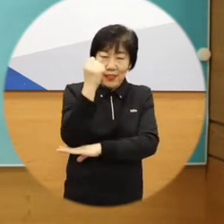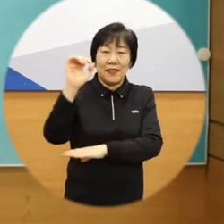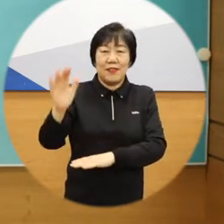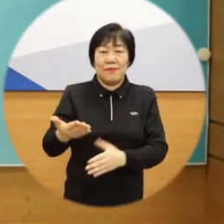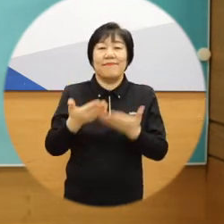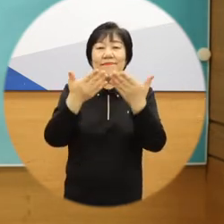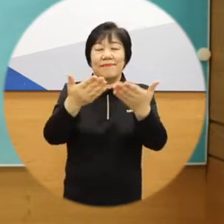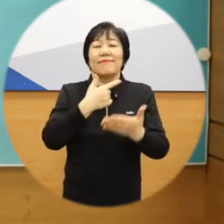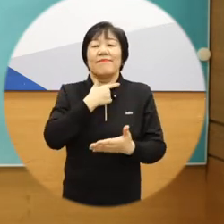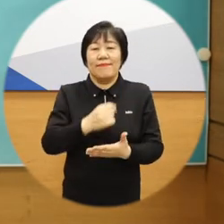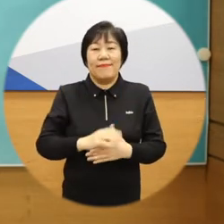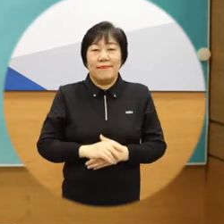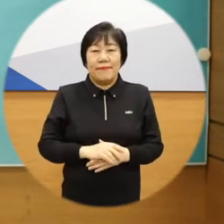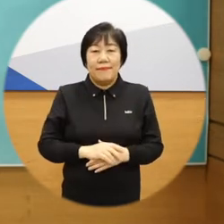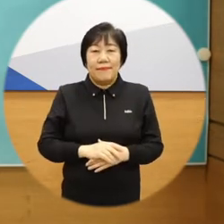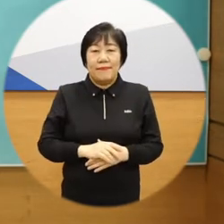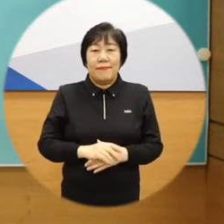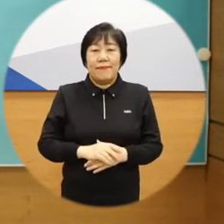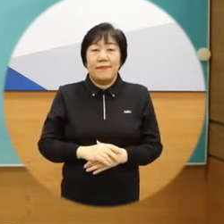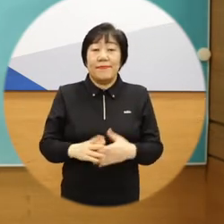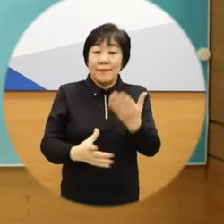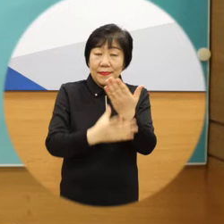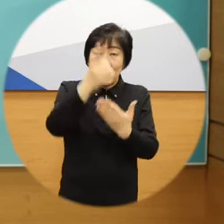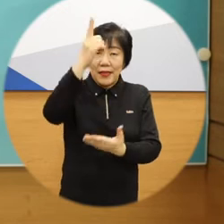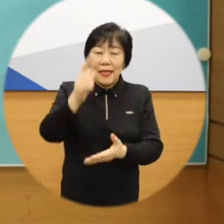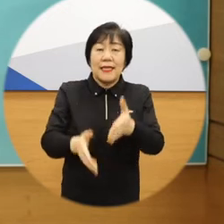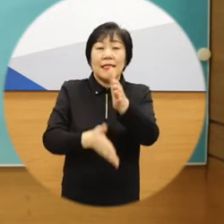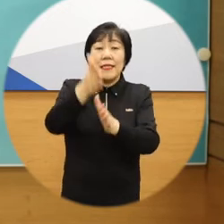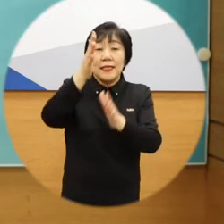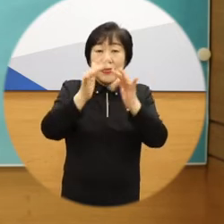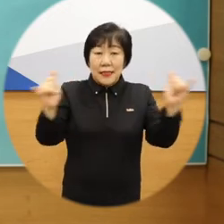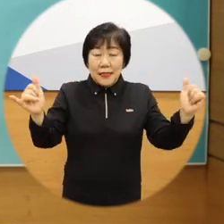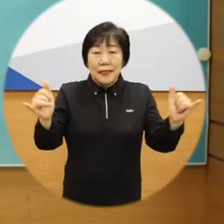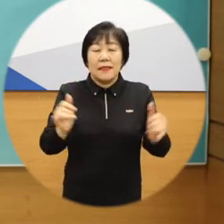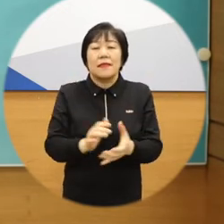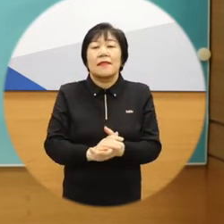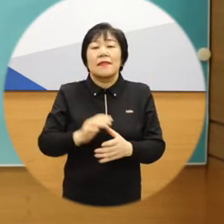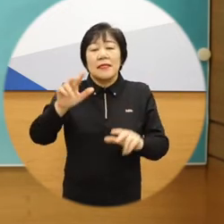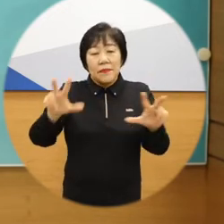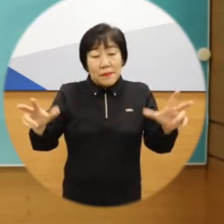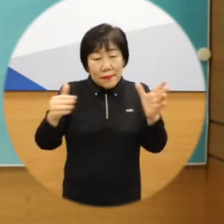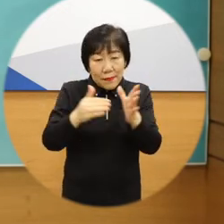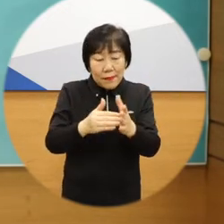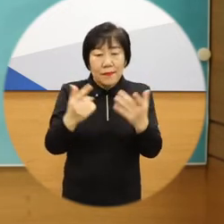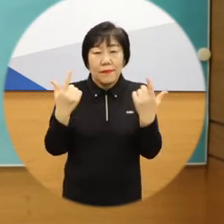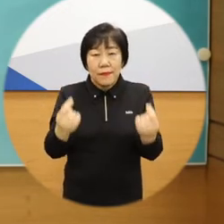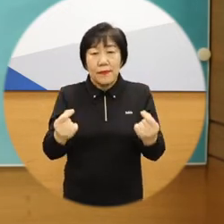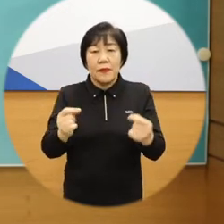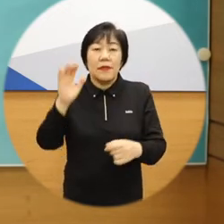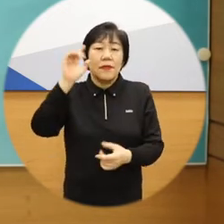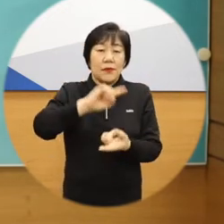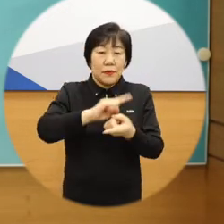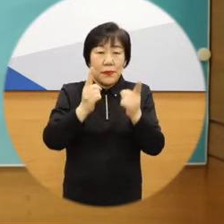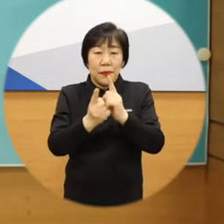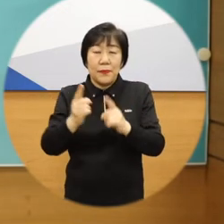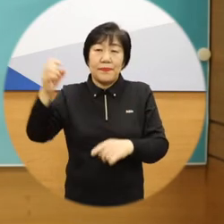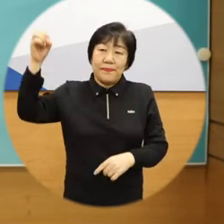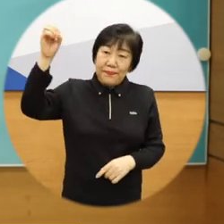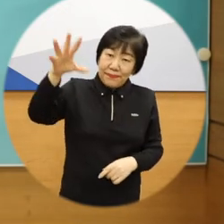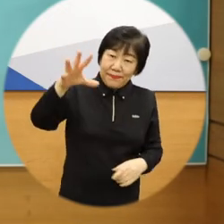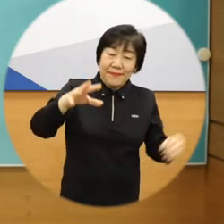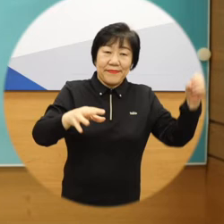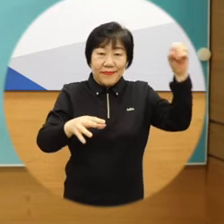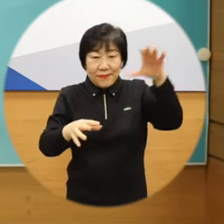되어드리겠습니다. 하나의 시흥은 이제껏 그려왔던 것처럼 서로가 서로의 앞길을 비추며